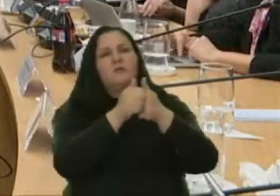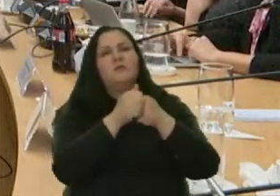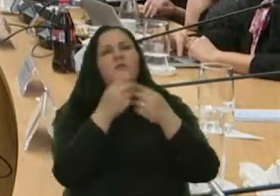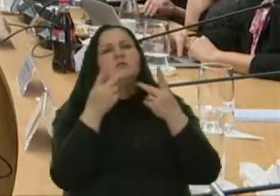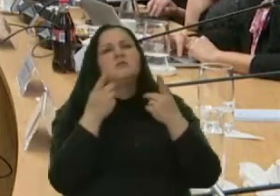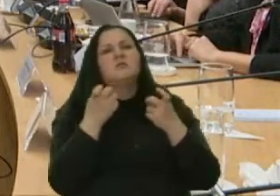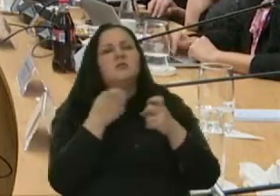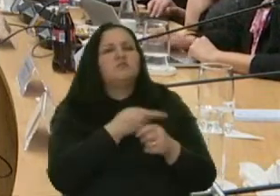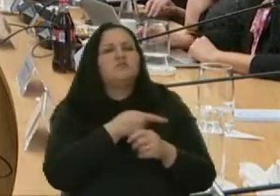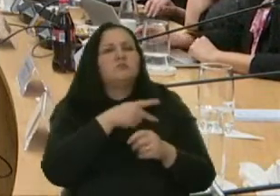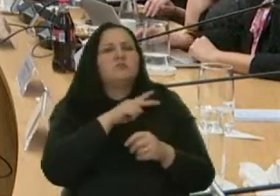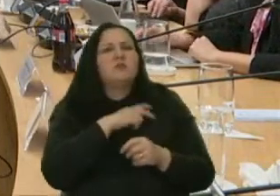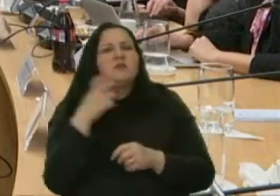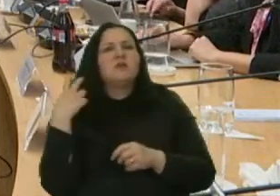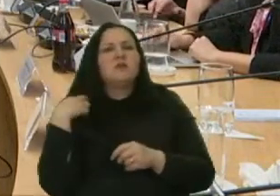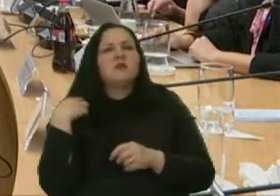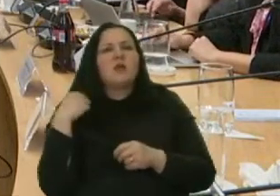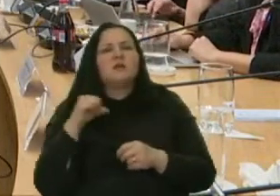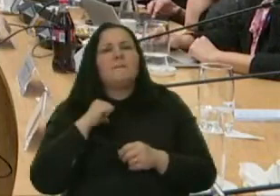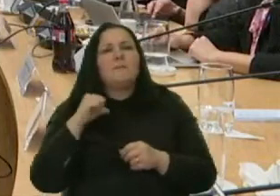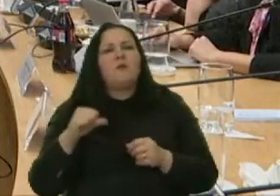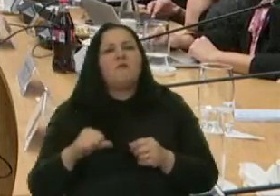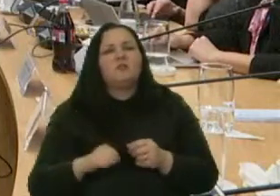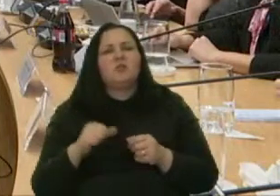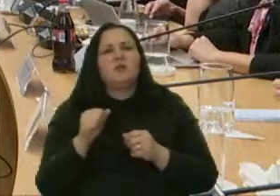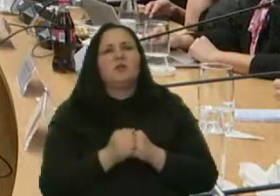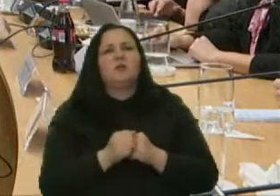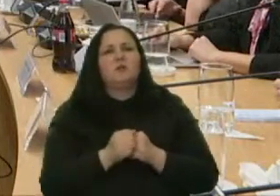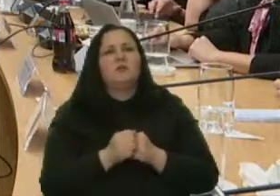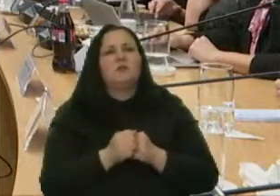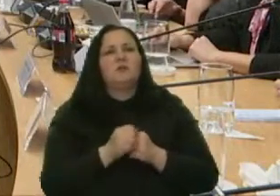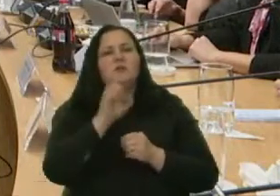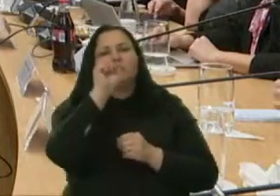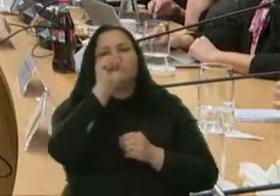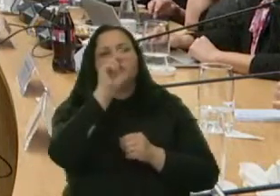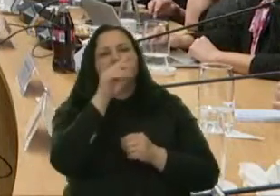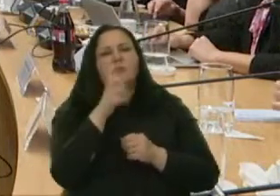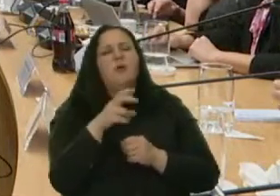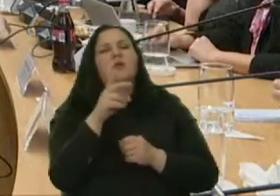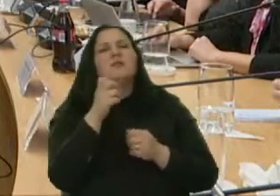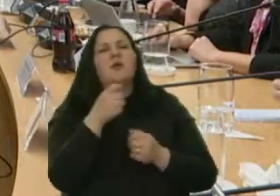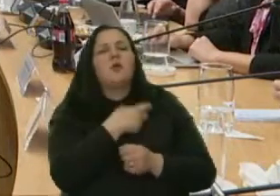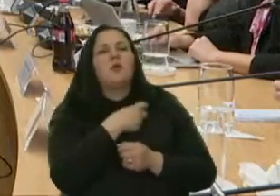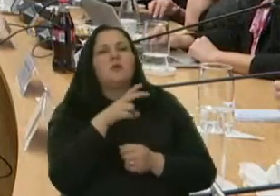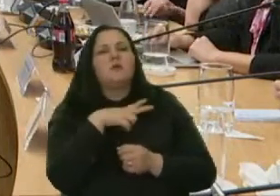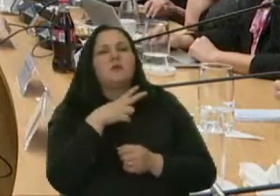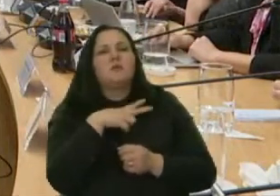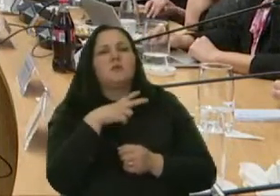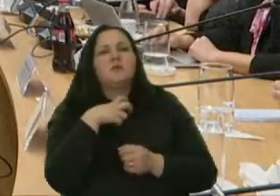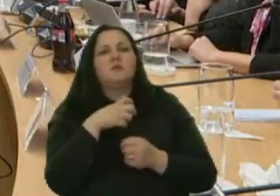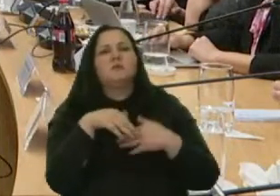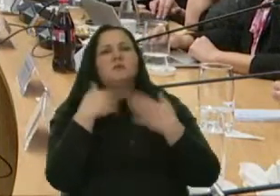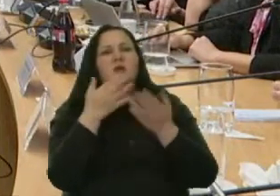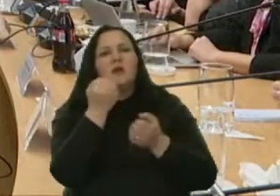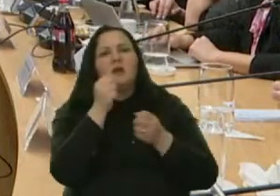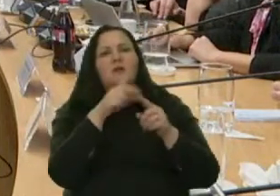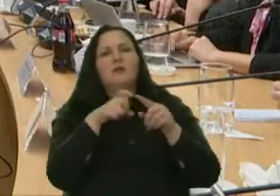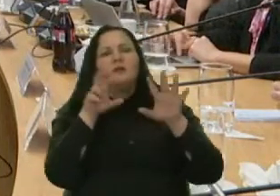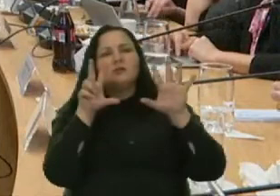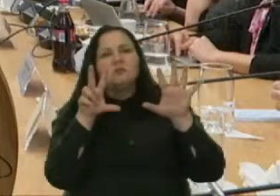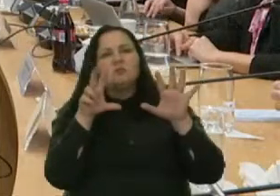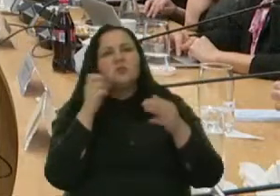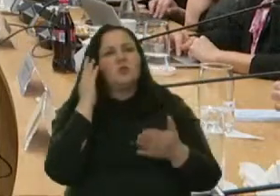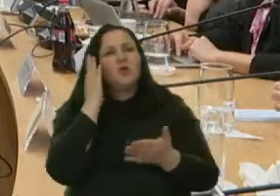pe care o ocupă grad profesional gradație iar sporul de condiții repet este reglementat în anexa 8 la la